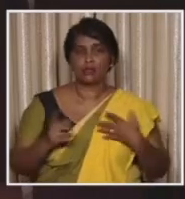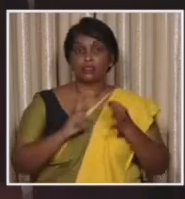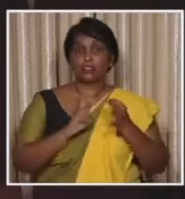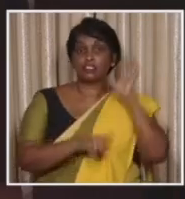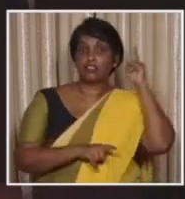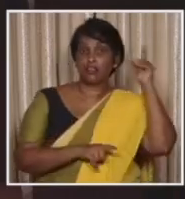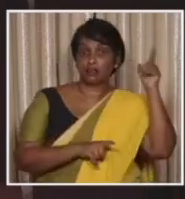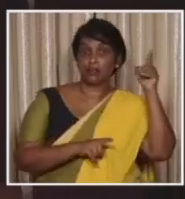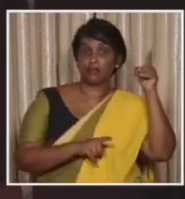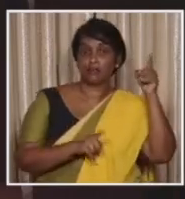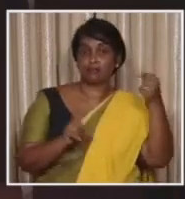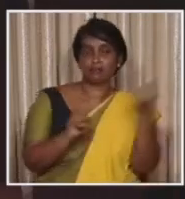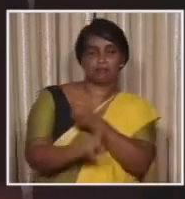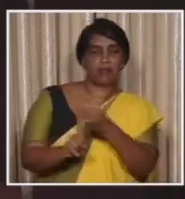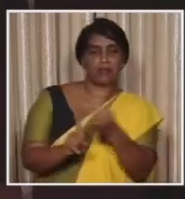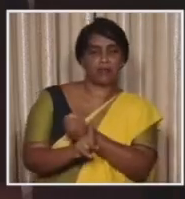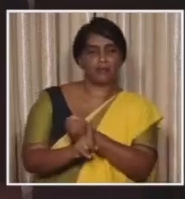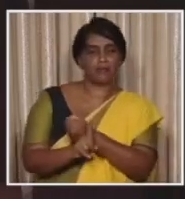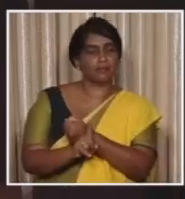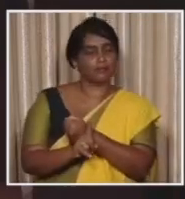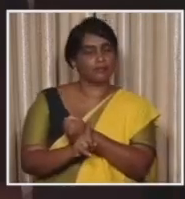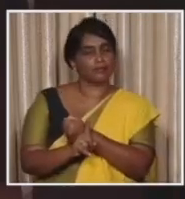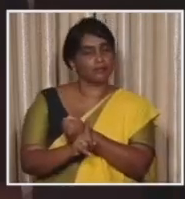විධායකයේ ජනාධිපතිවරයා ඇඟිලි ගහනවා